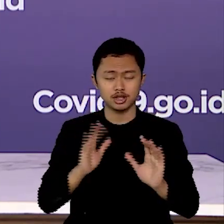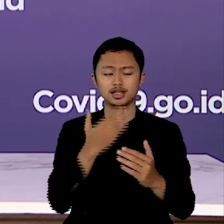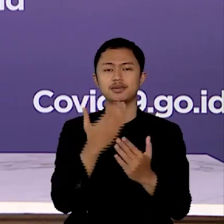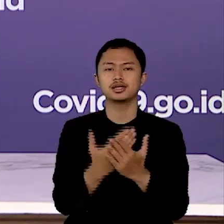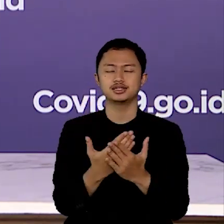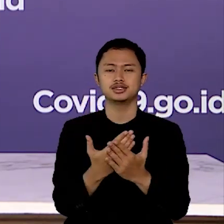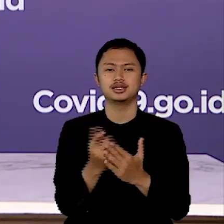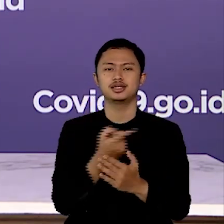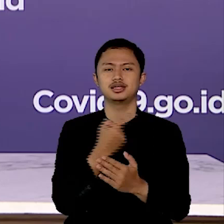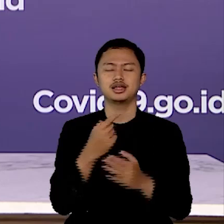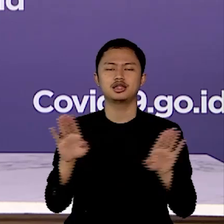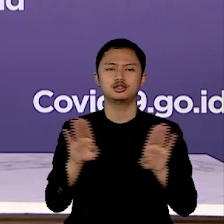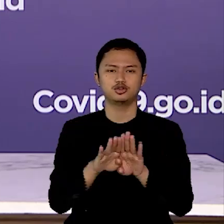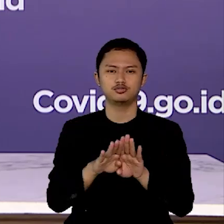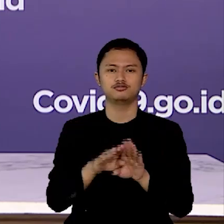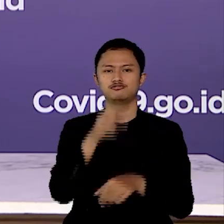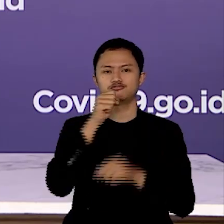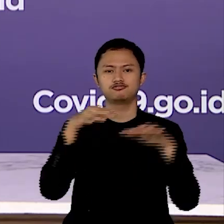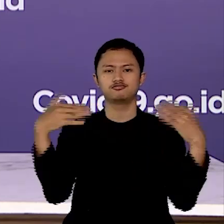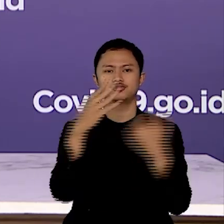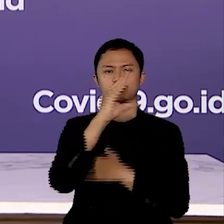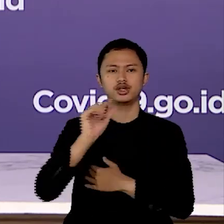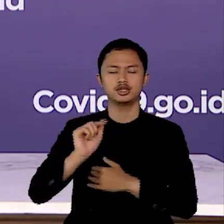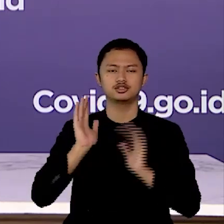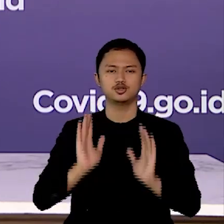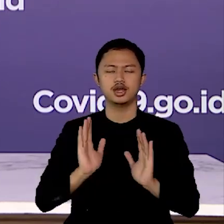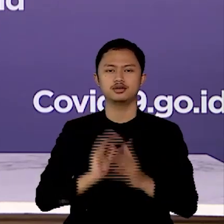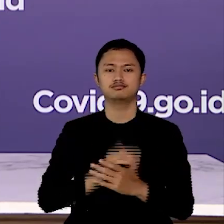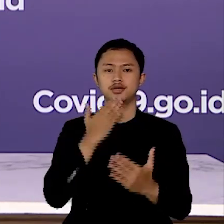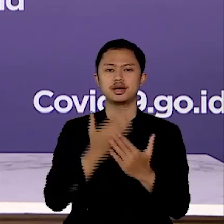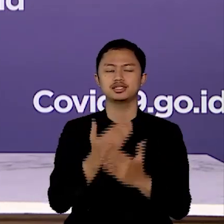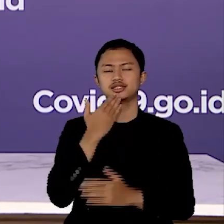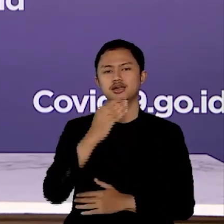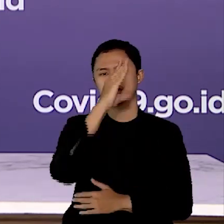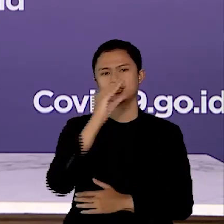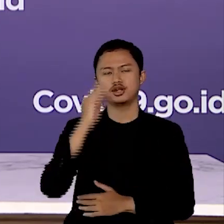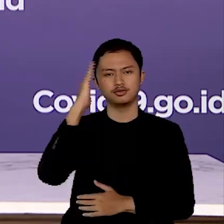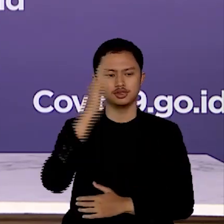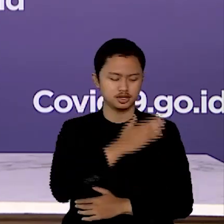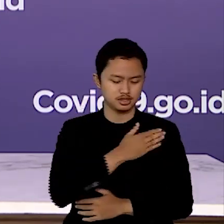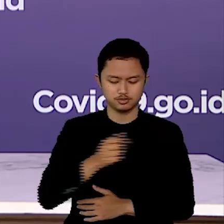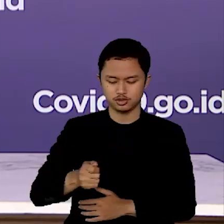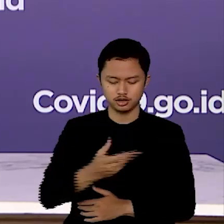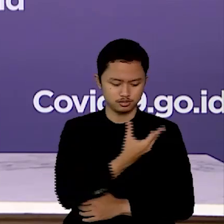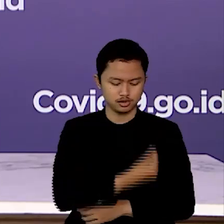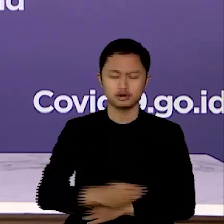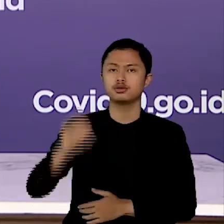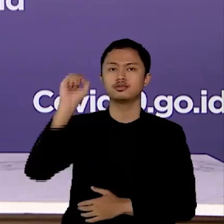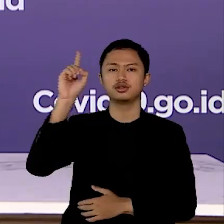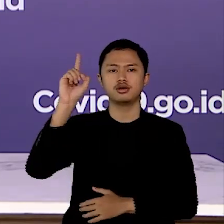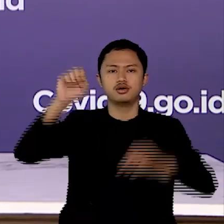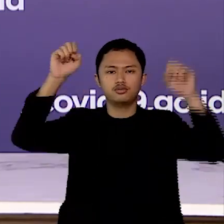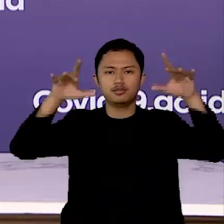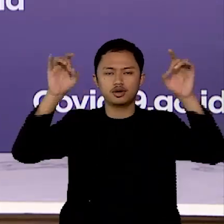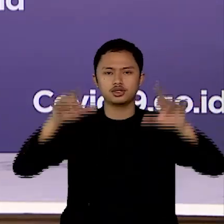dengan demikian kita akhiri konferensi pers pada sore hari ini Terima kasih selamat sore wassalamu'alaikum warahmatullahi